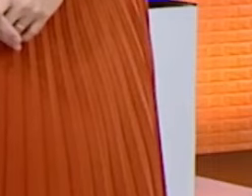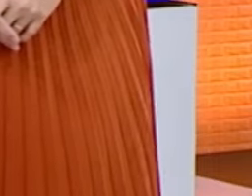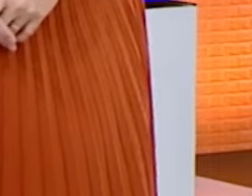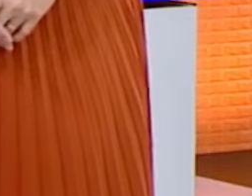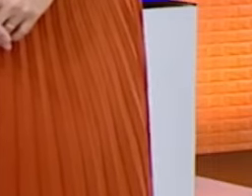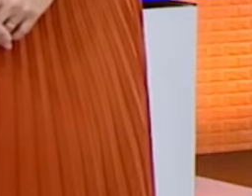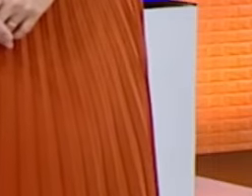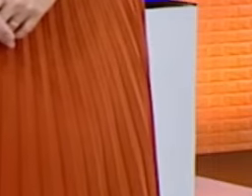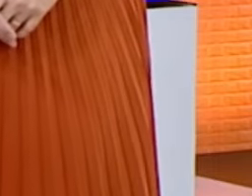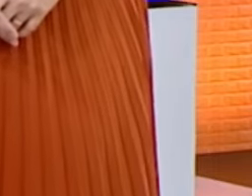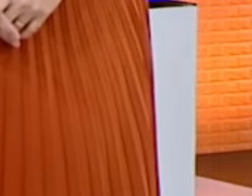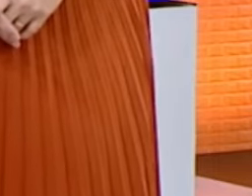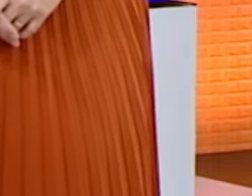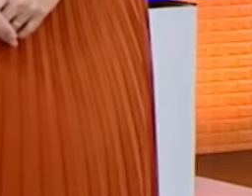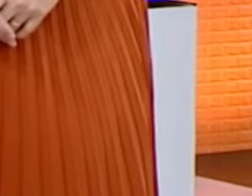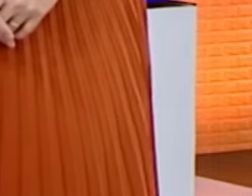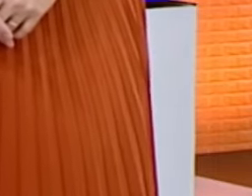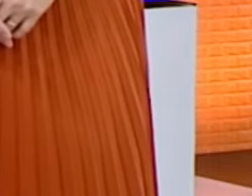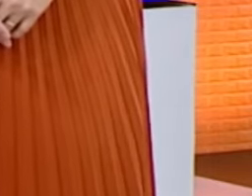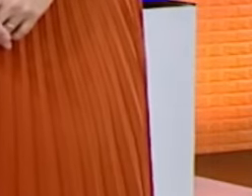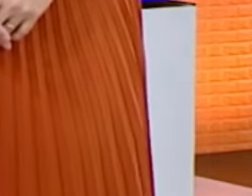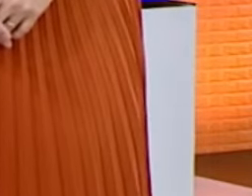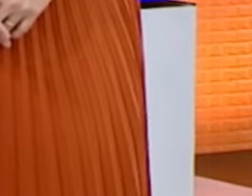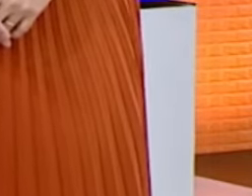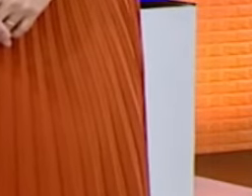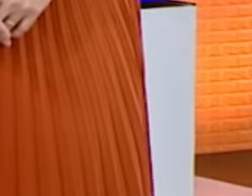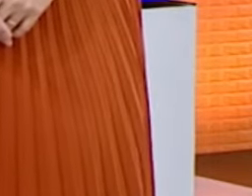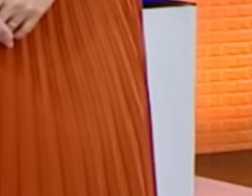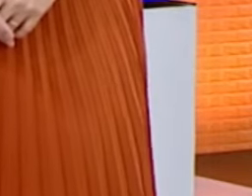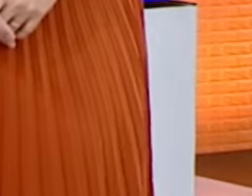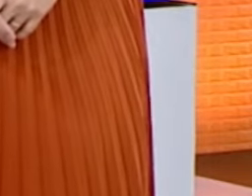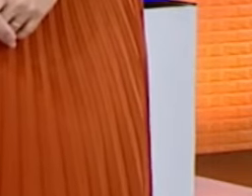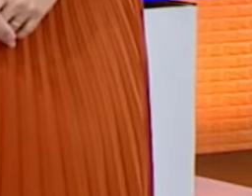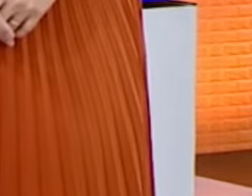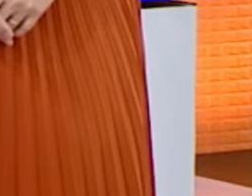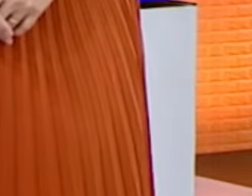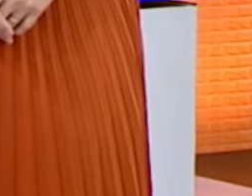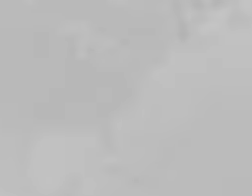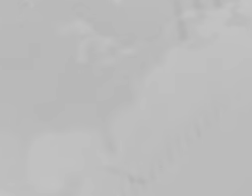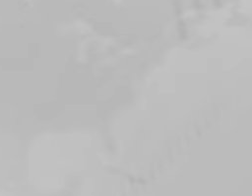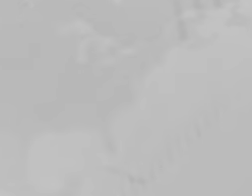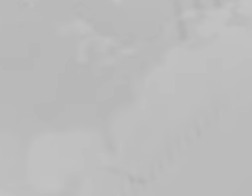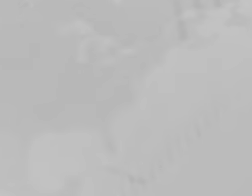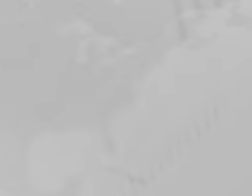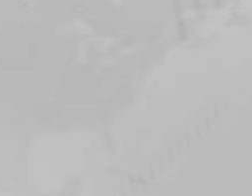niyo po kami sa GMA Pinoy TV at sa www.gmanews.tv.